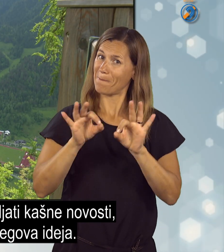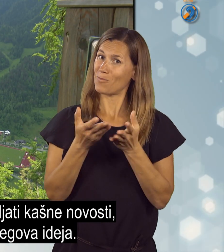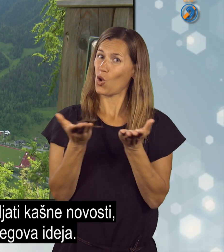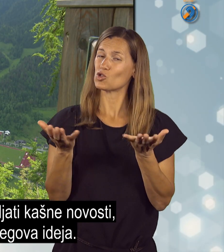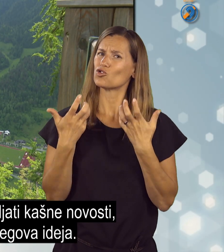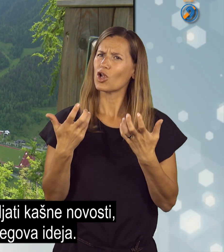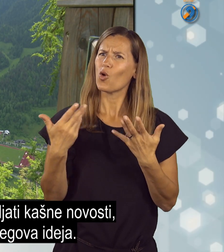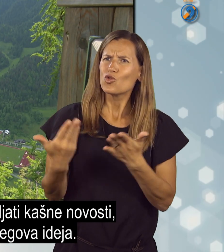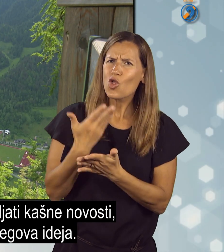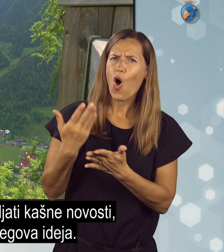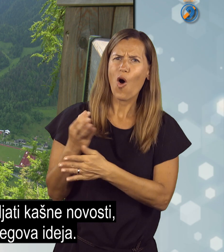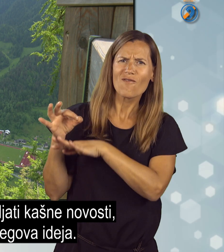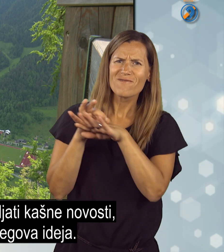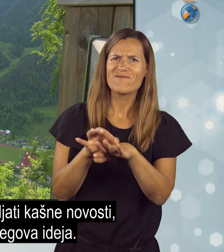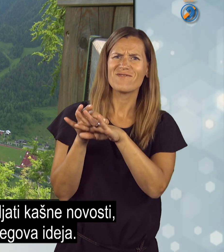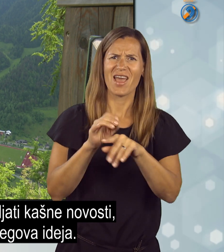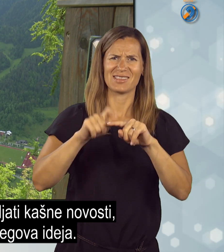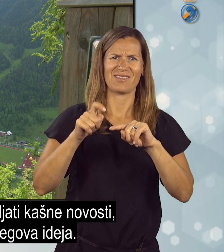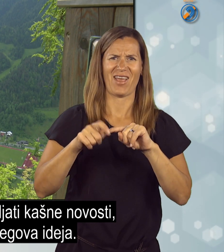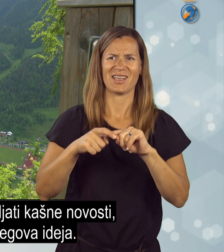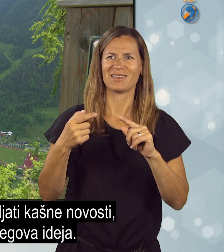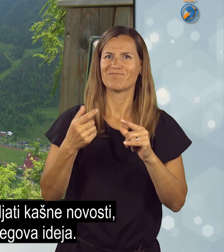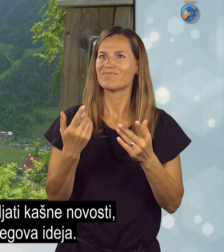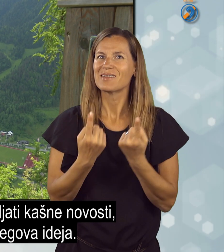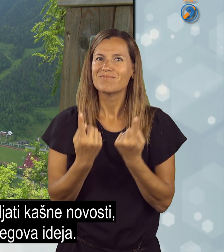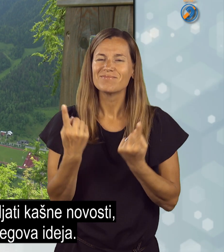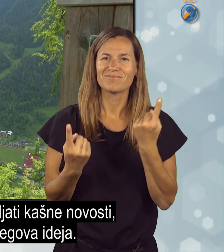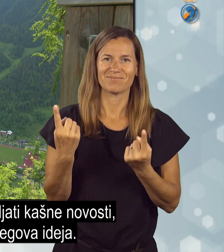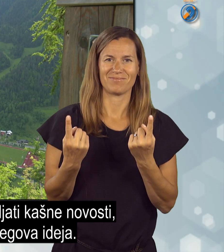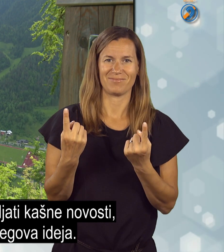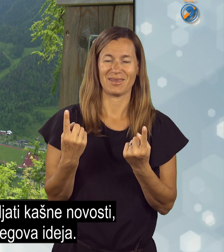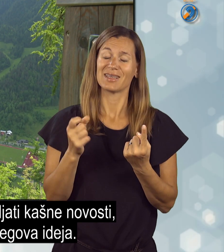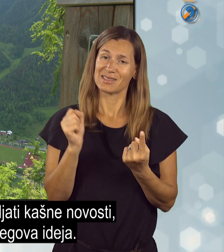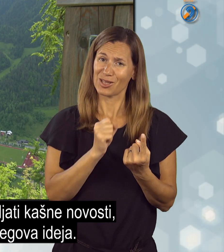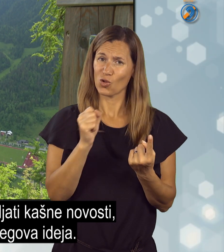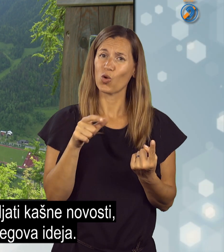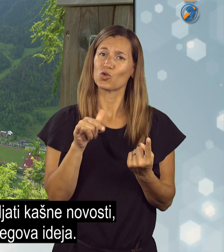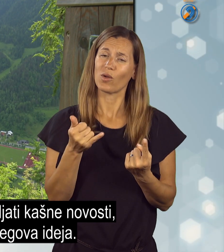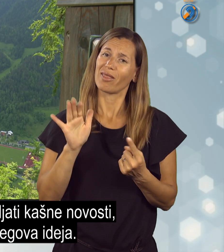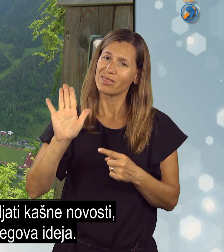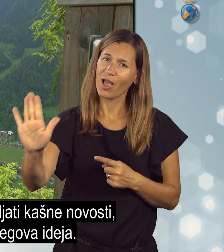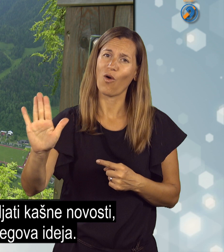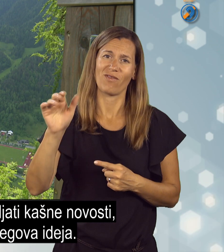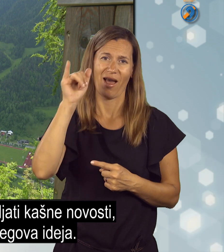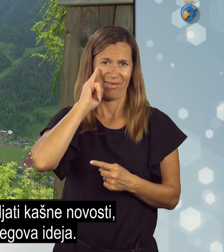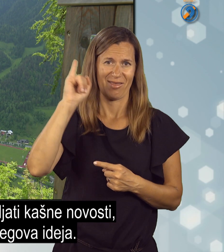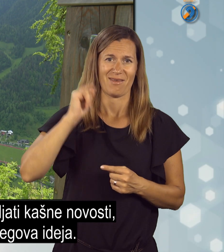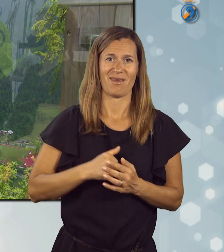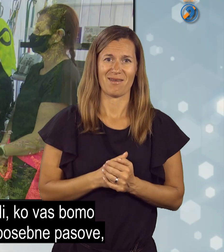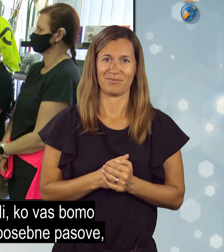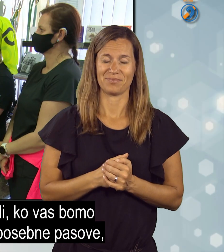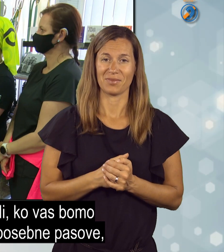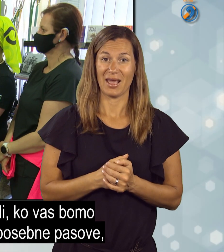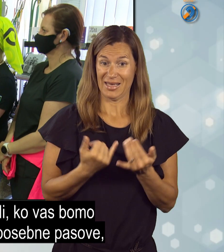hotel vedno kakšne novitete, kakšne zanimive stvari pripeljati in evo, v bistvu je to njegova ideja. To